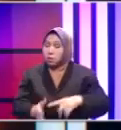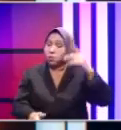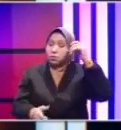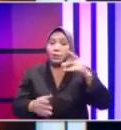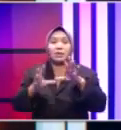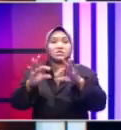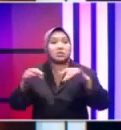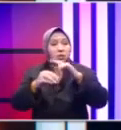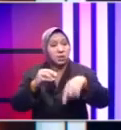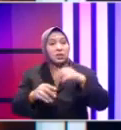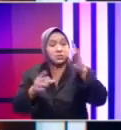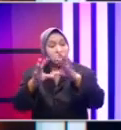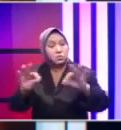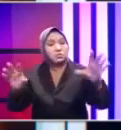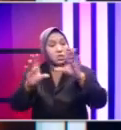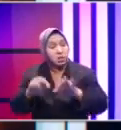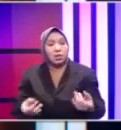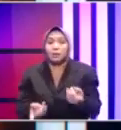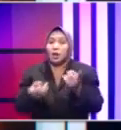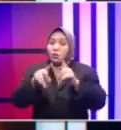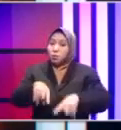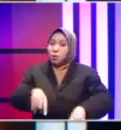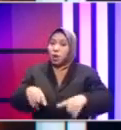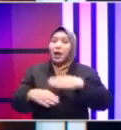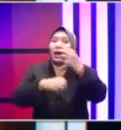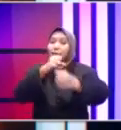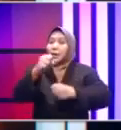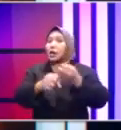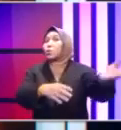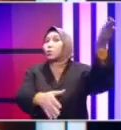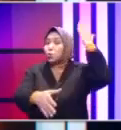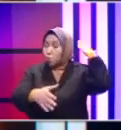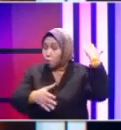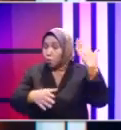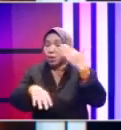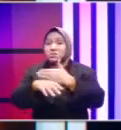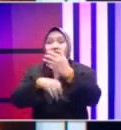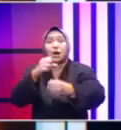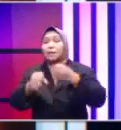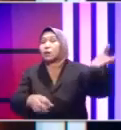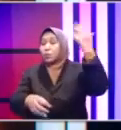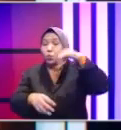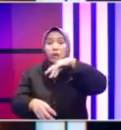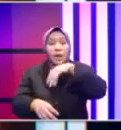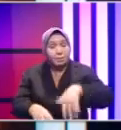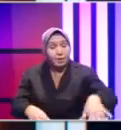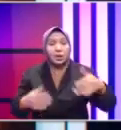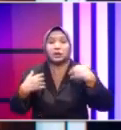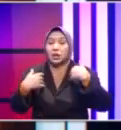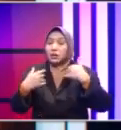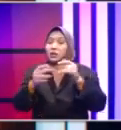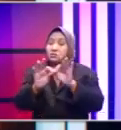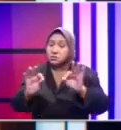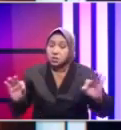menceritakan tentang satu kisah yang berlaku pada zaman Nabi Shallallahu Alaihi Wasallam di antara Paula binti tsa'labah